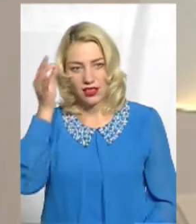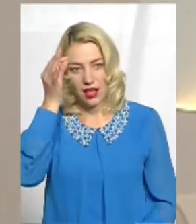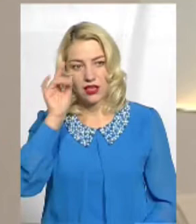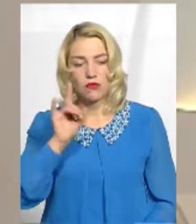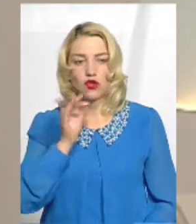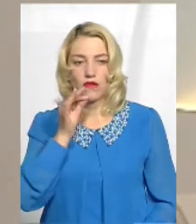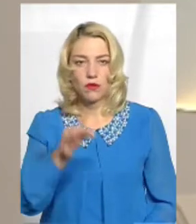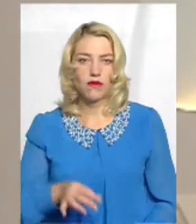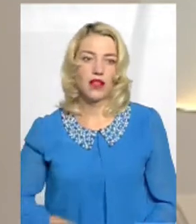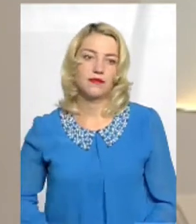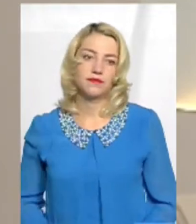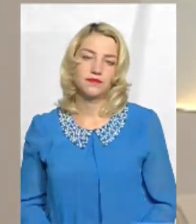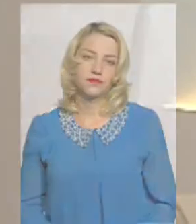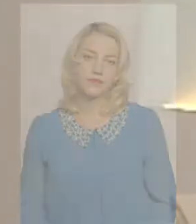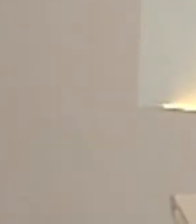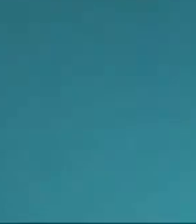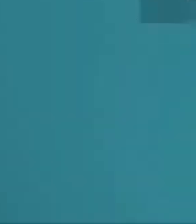нагадаємо, що вона відповіла.